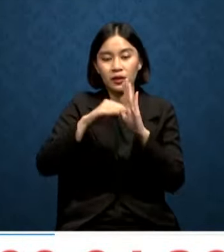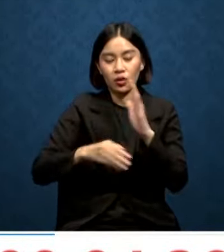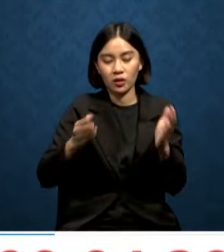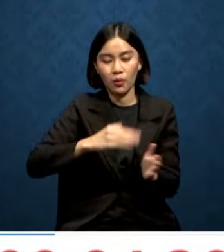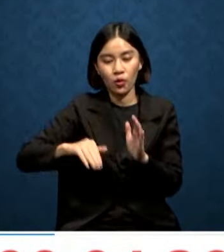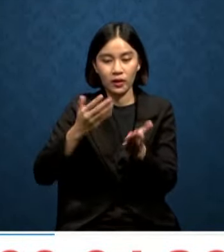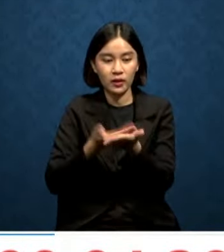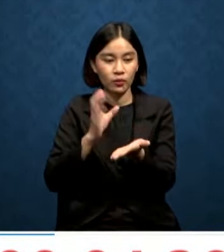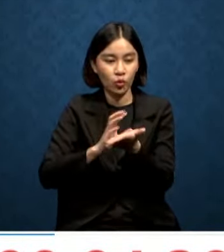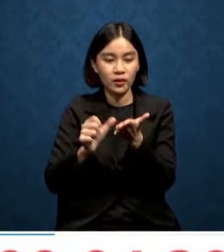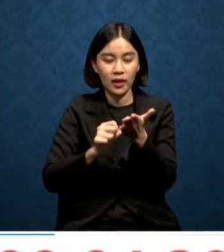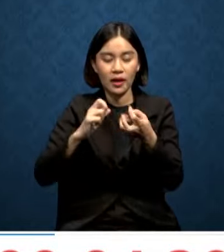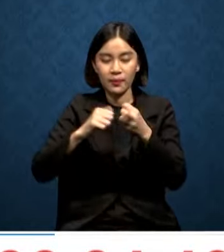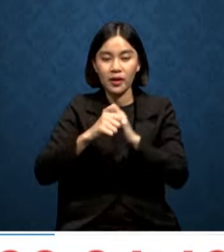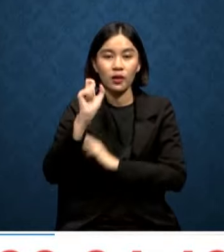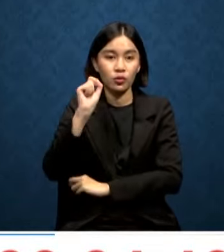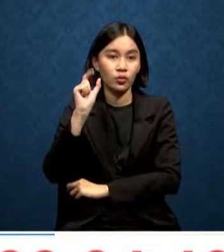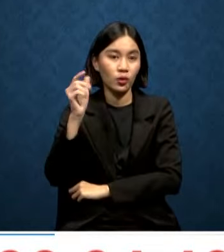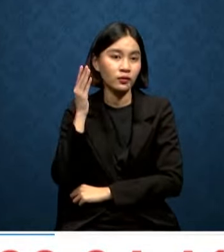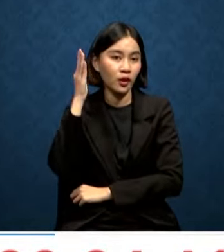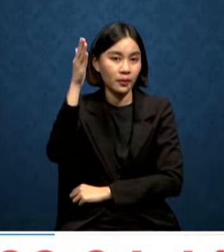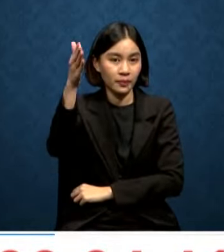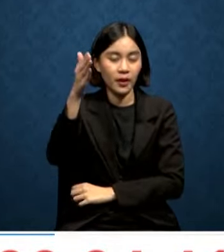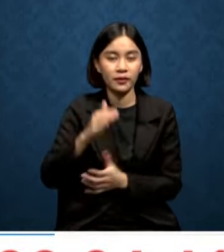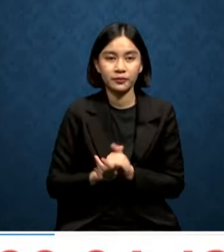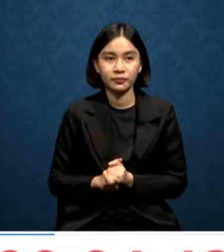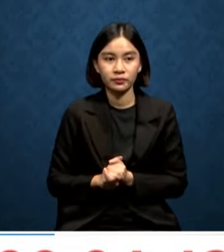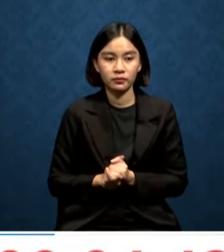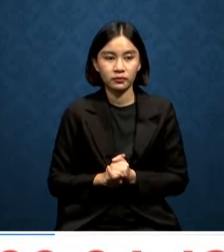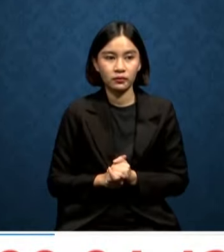พื่อที่จะแก้ไขปัญหานี้อย่างเร่งด่วนต่อไปนะครับเรื่องของ